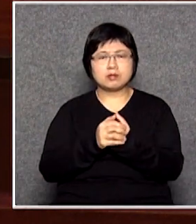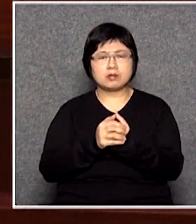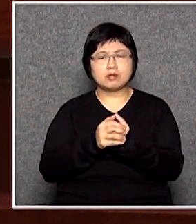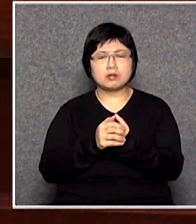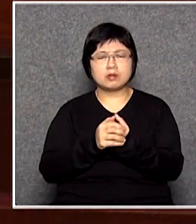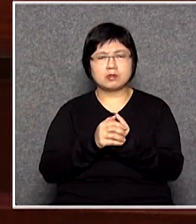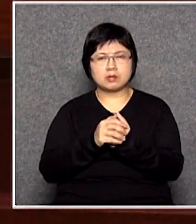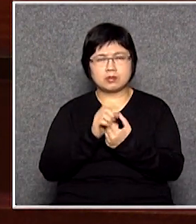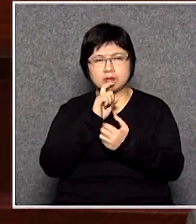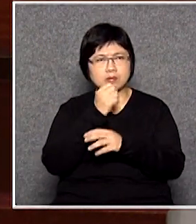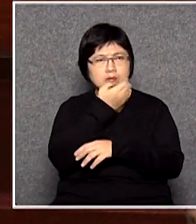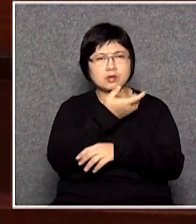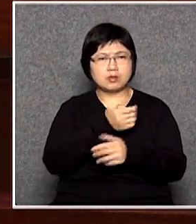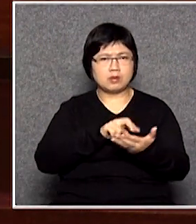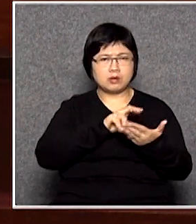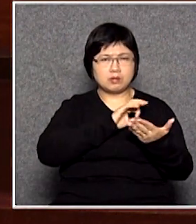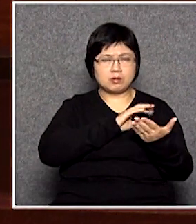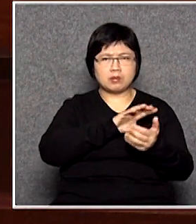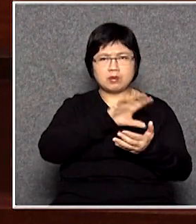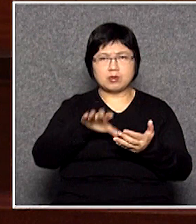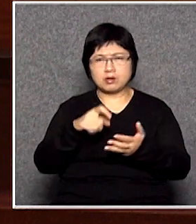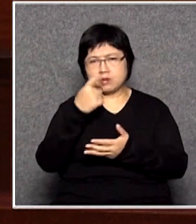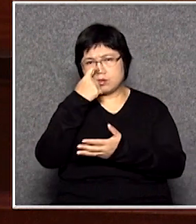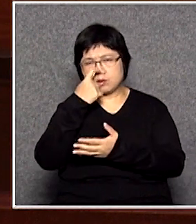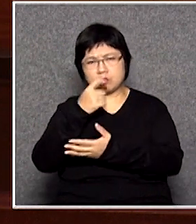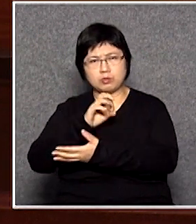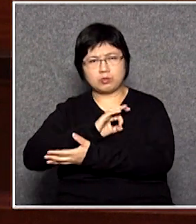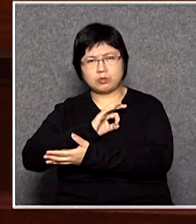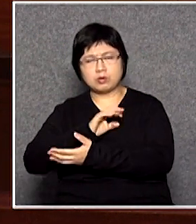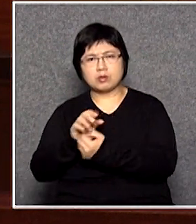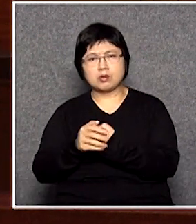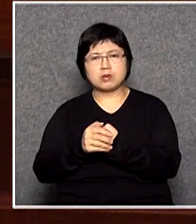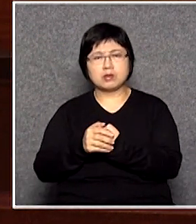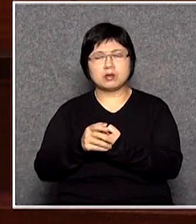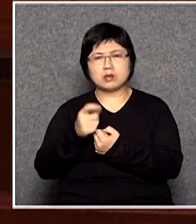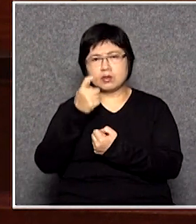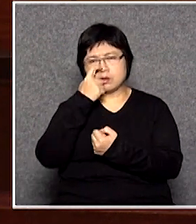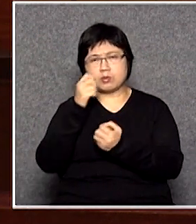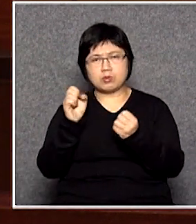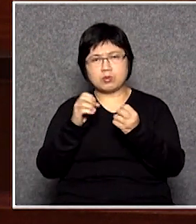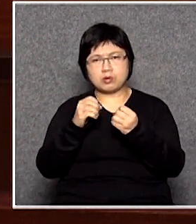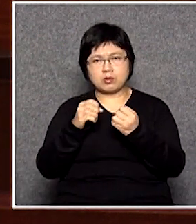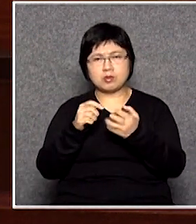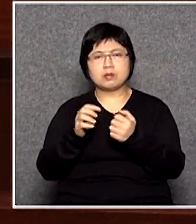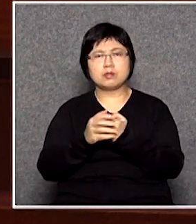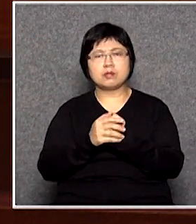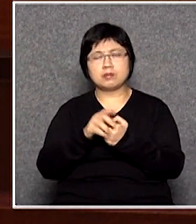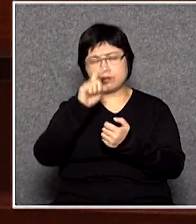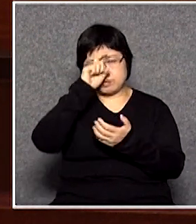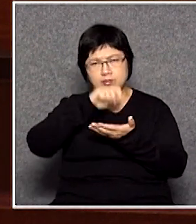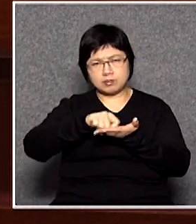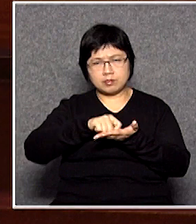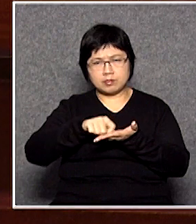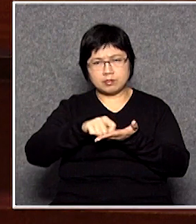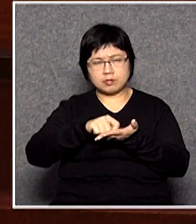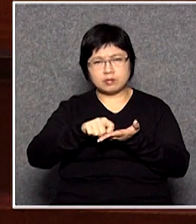有意見說立法會可以仿效英國下議院的做法，下議院除了在會議紀要記錄議員有關的